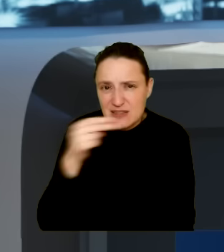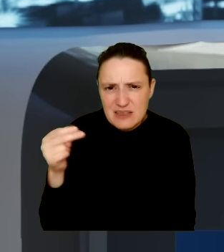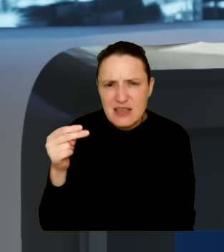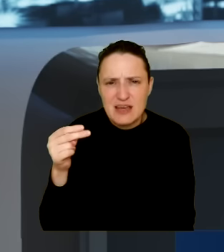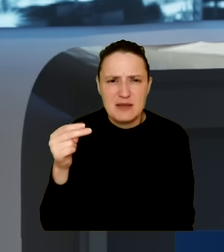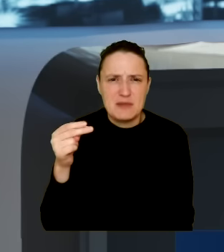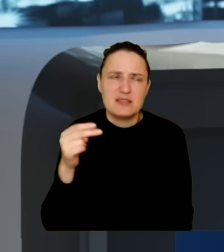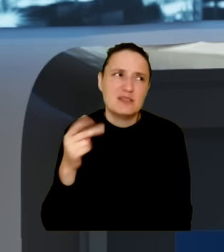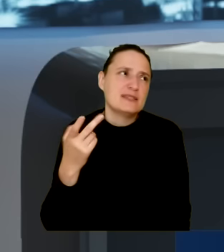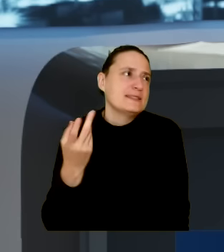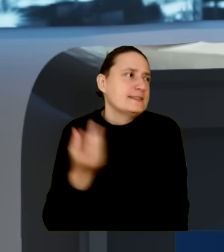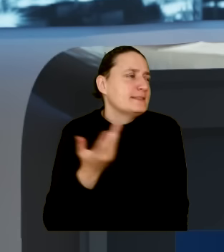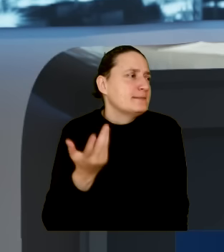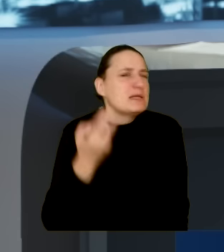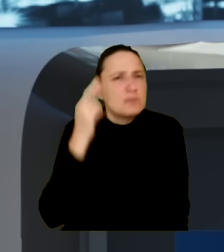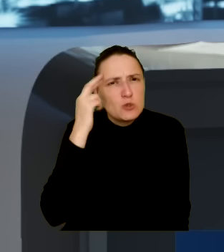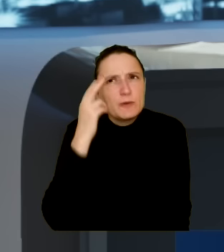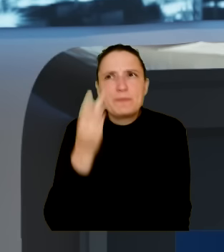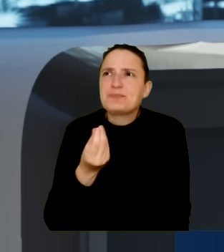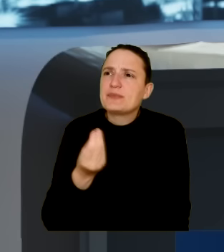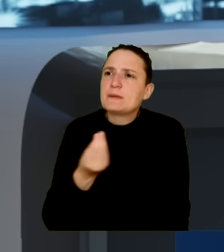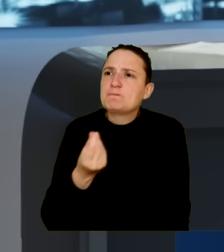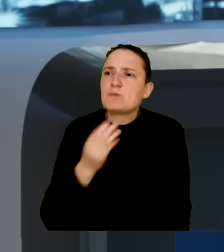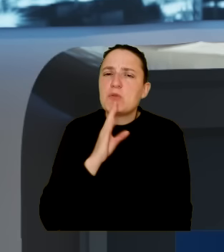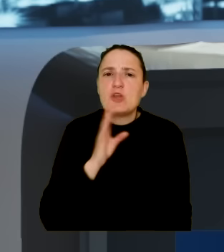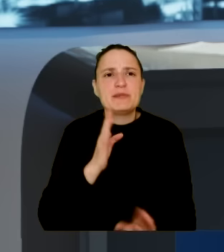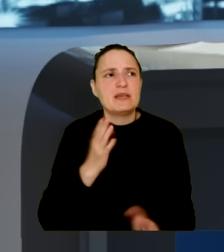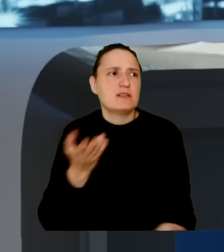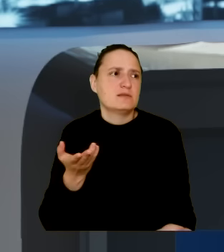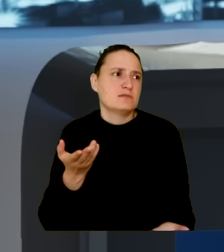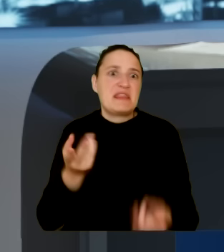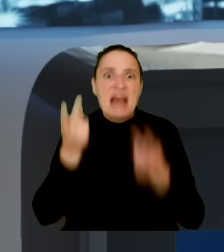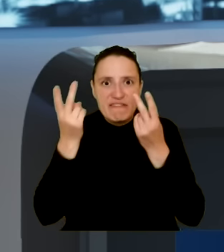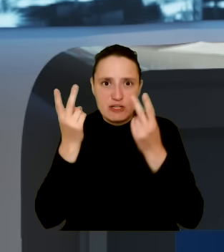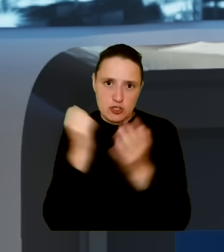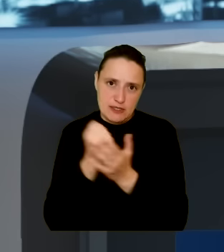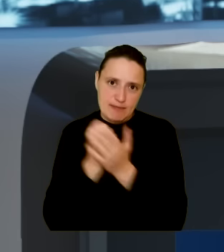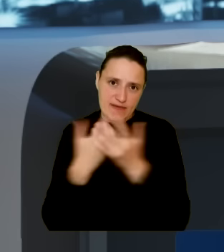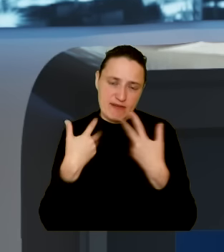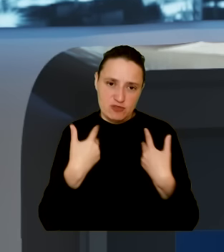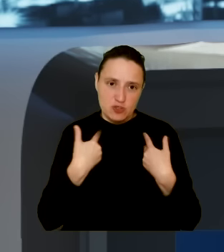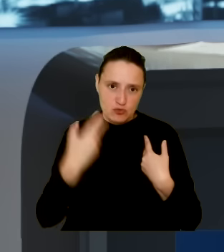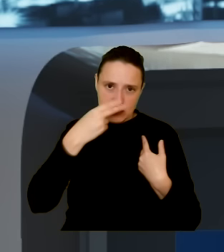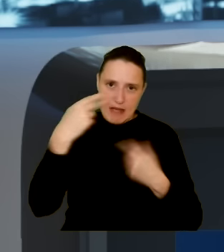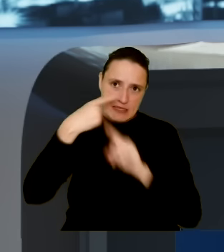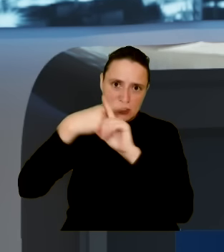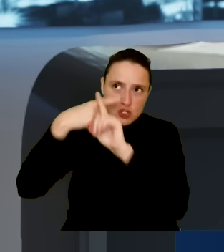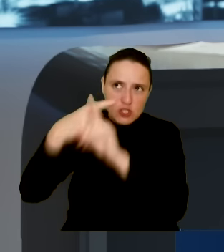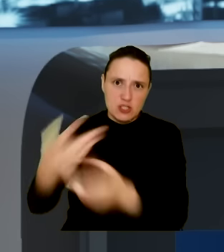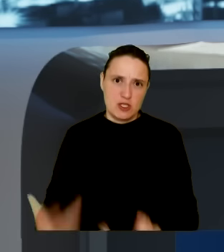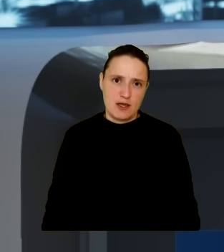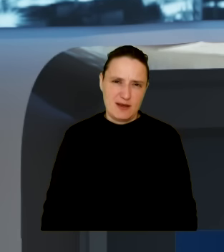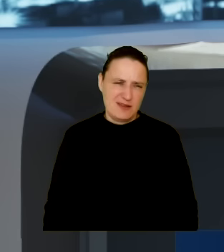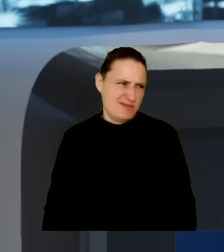ale zajmowanie się tym tylko i wyłącznie, jakby to była no, najważniejsza sprawa w życiu, gdzie są tematy w tym momencie chyba